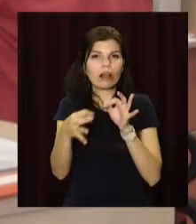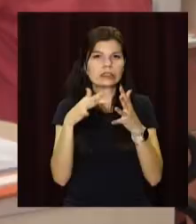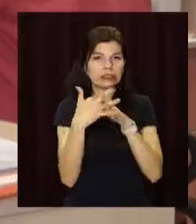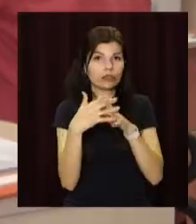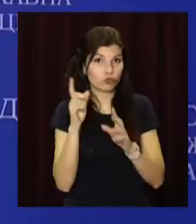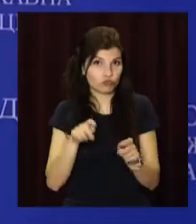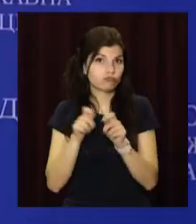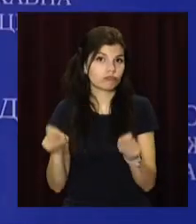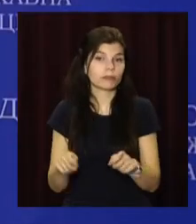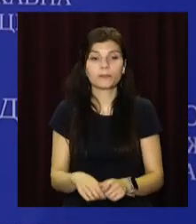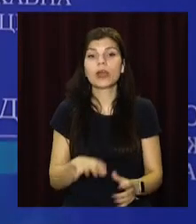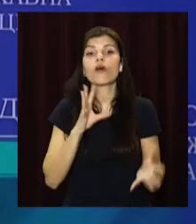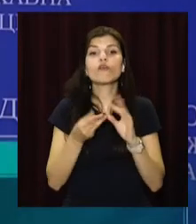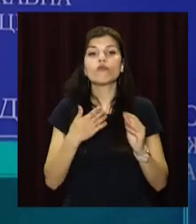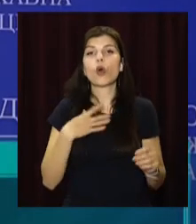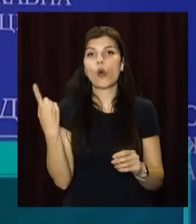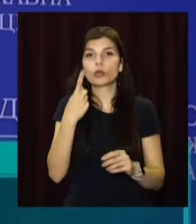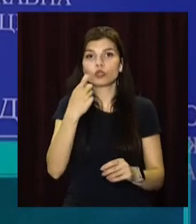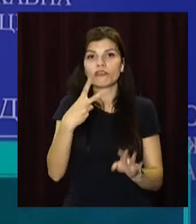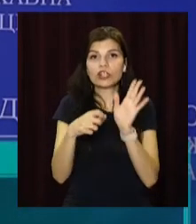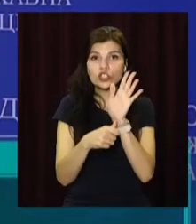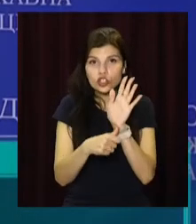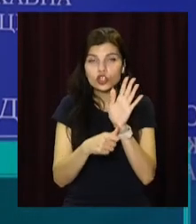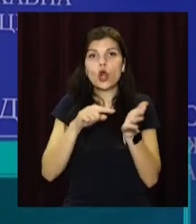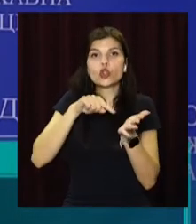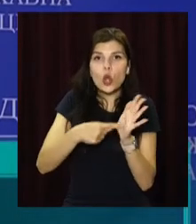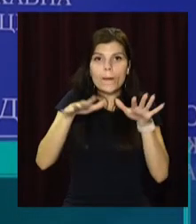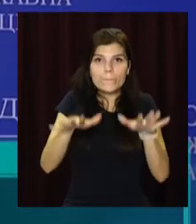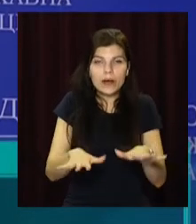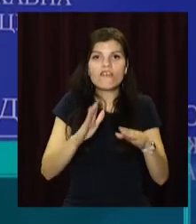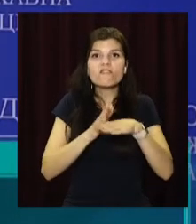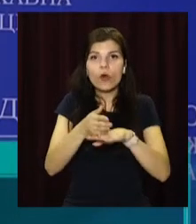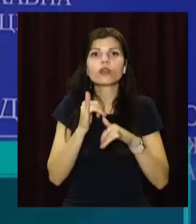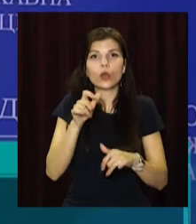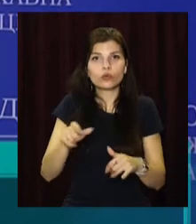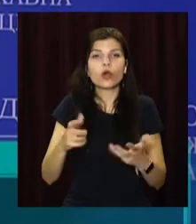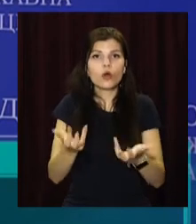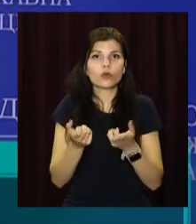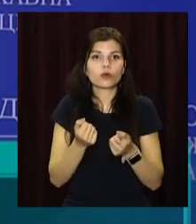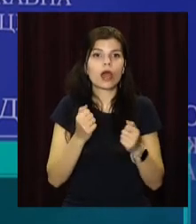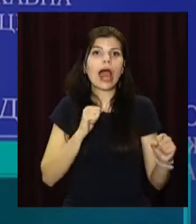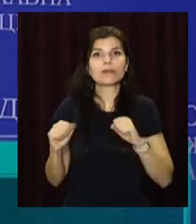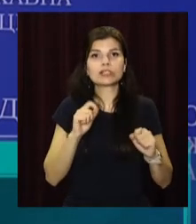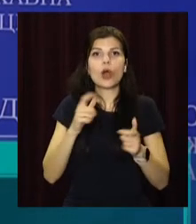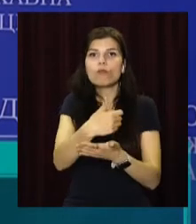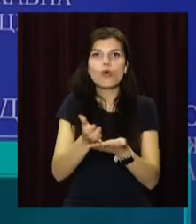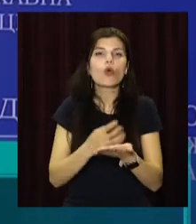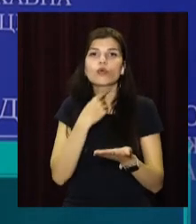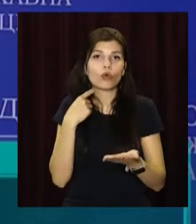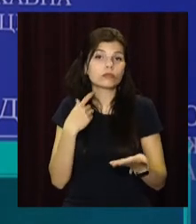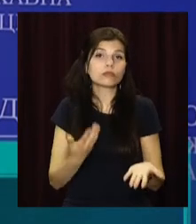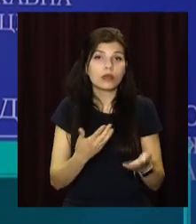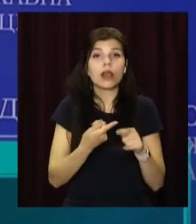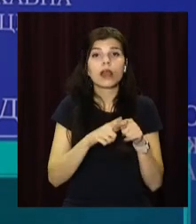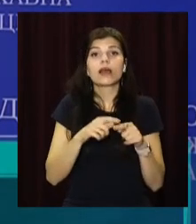громадах. Загалом в нашій області 126 точок входу для громадян для отримання адміністративних послуг. Це і офіси